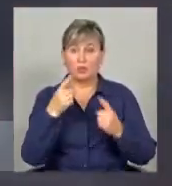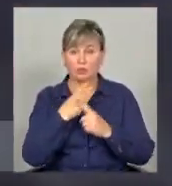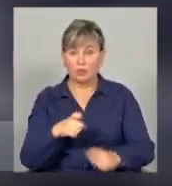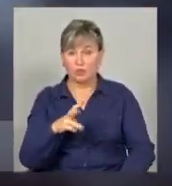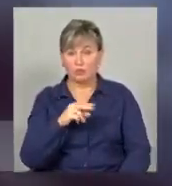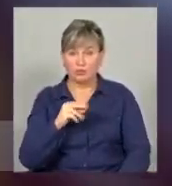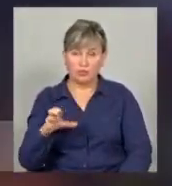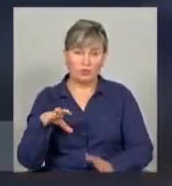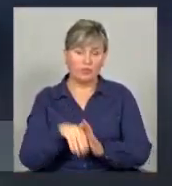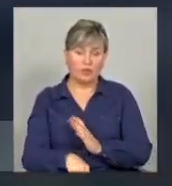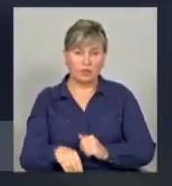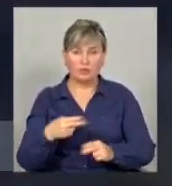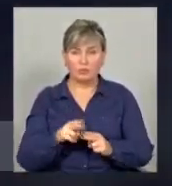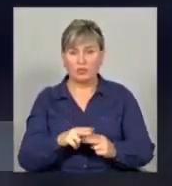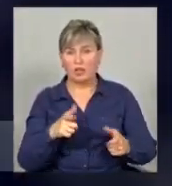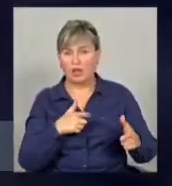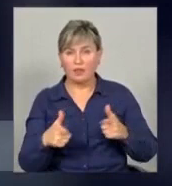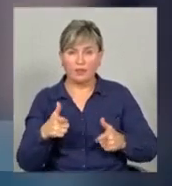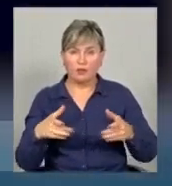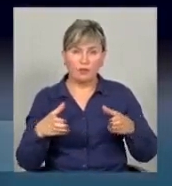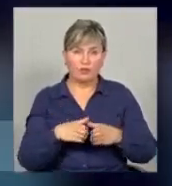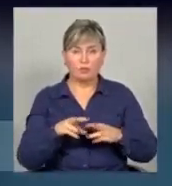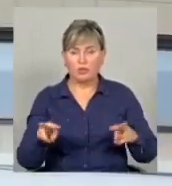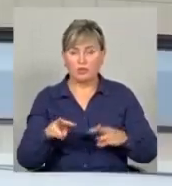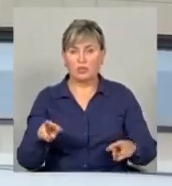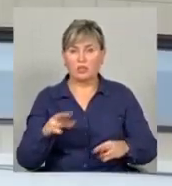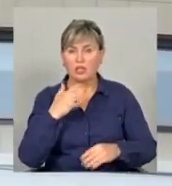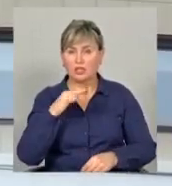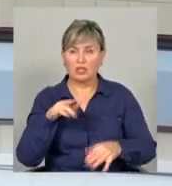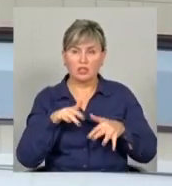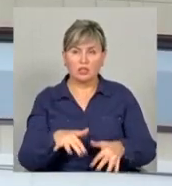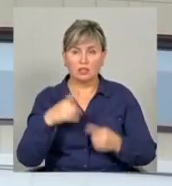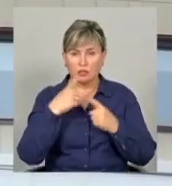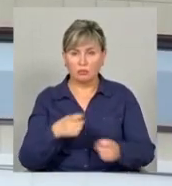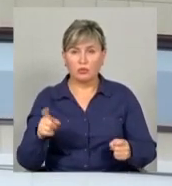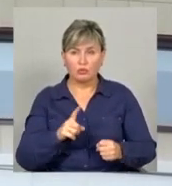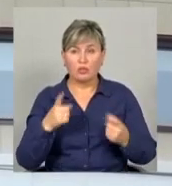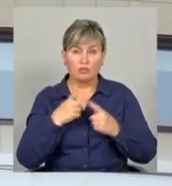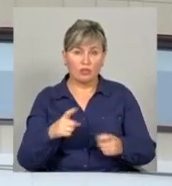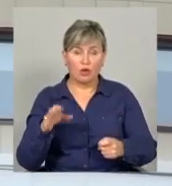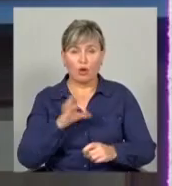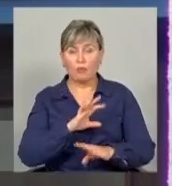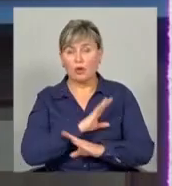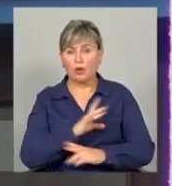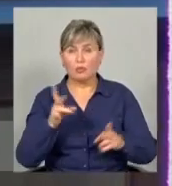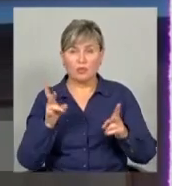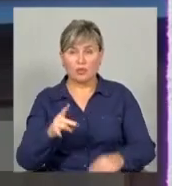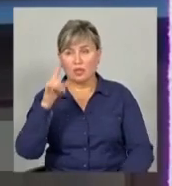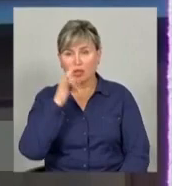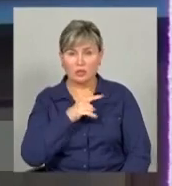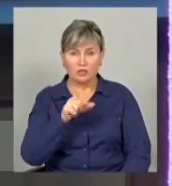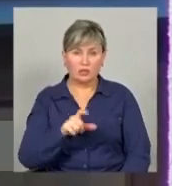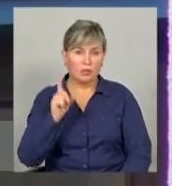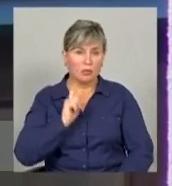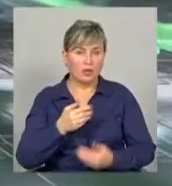МЧС, ведомство комплектует бригады. А вот в Министерстве иностранных дел сообщили, что к данному часу информация о погибших и пострадавших казахстанцев